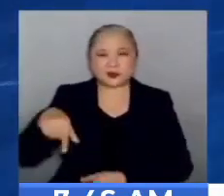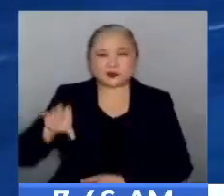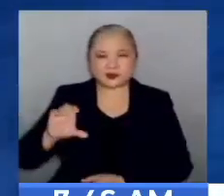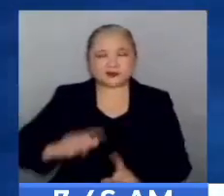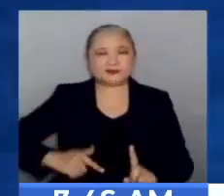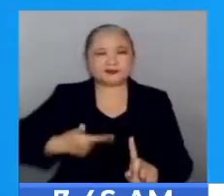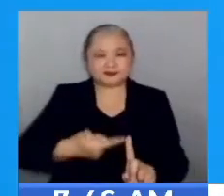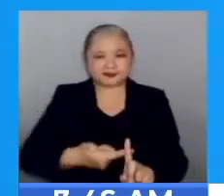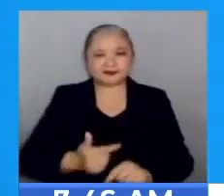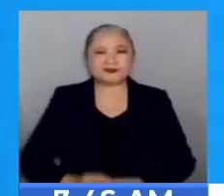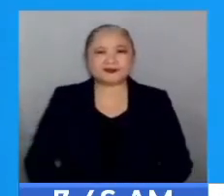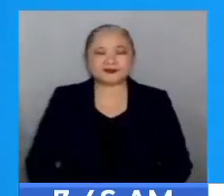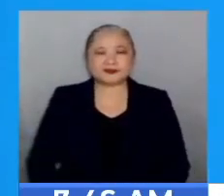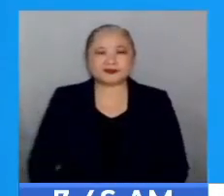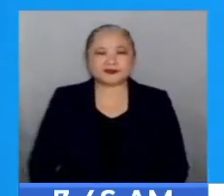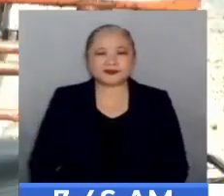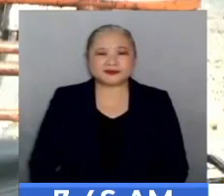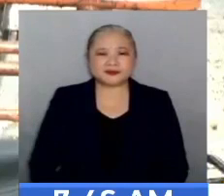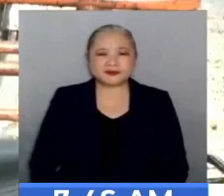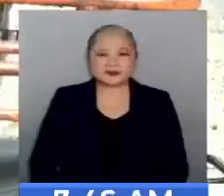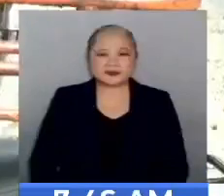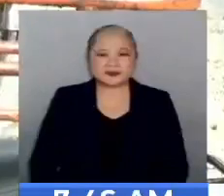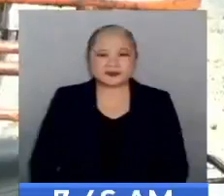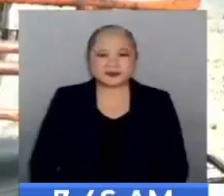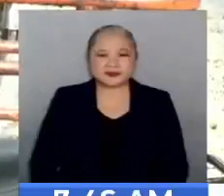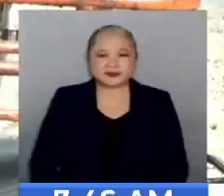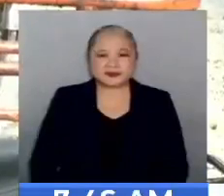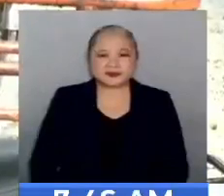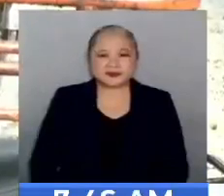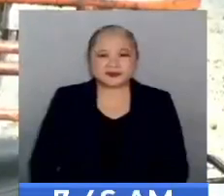Agustin. James!